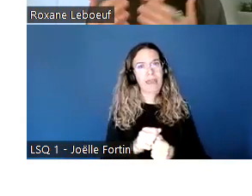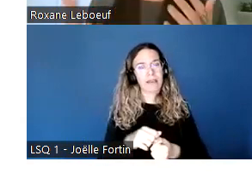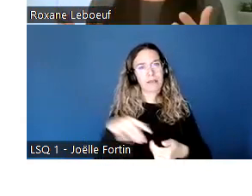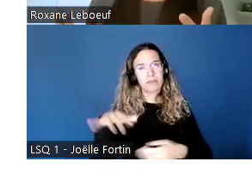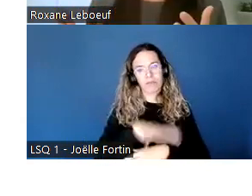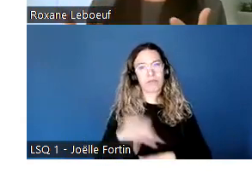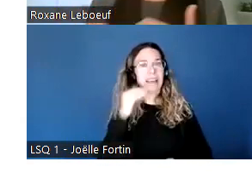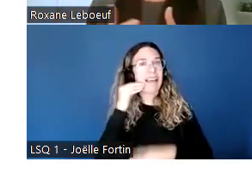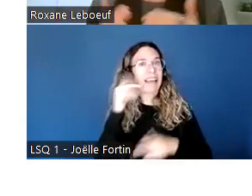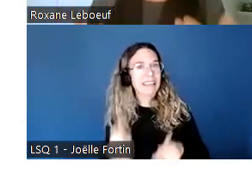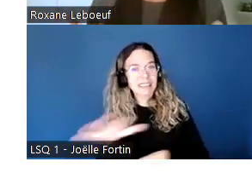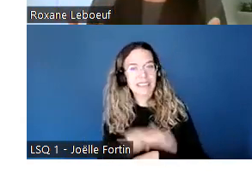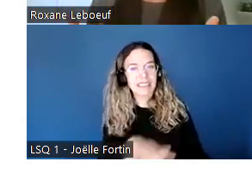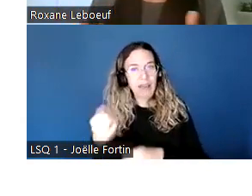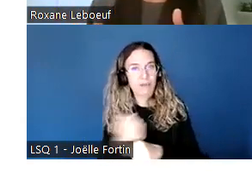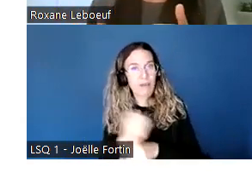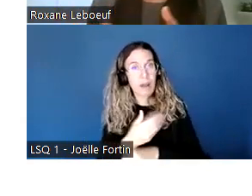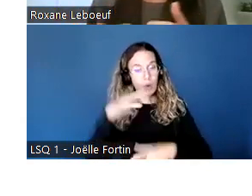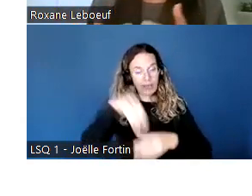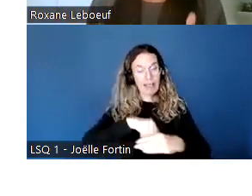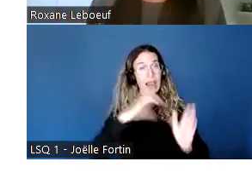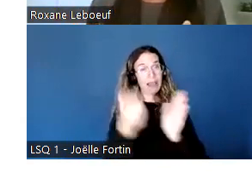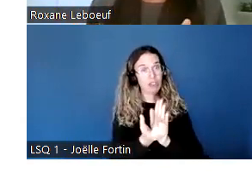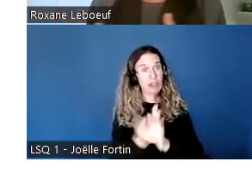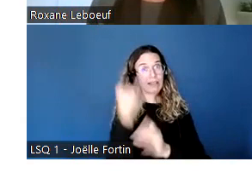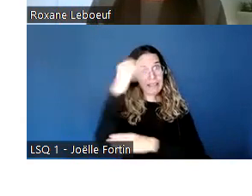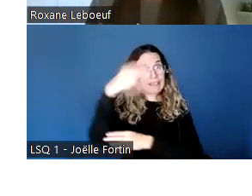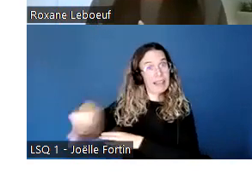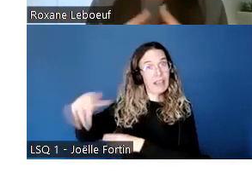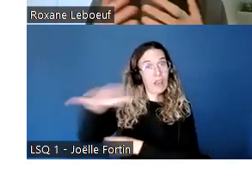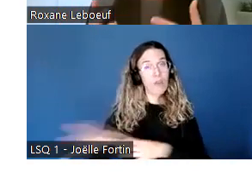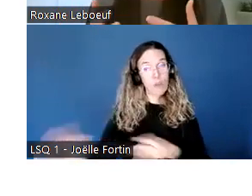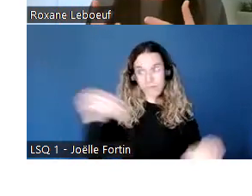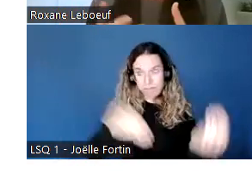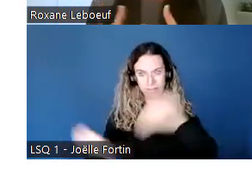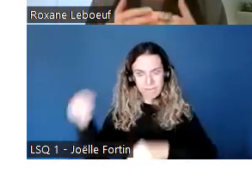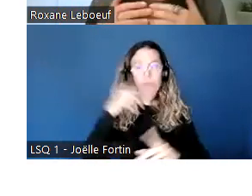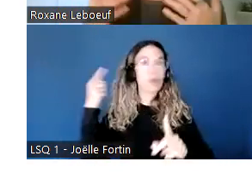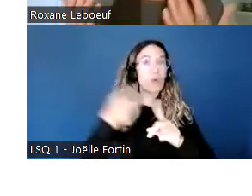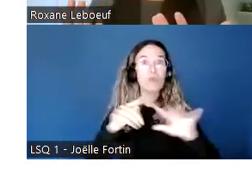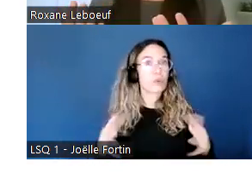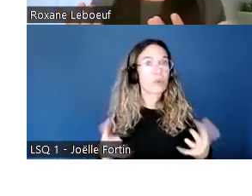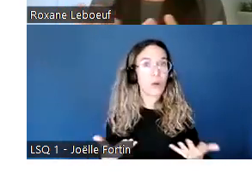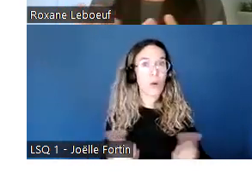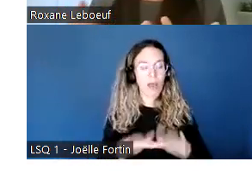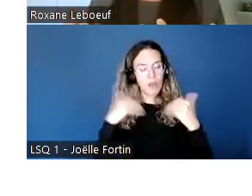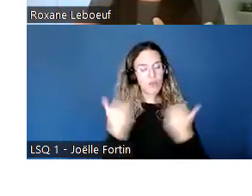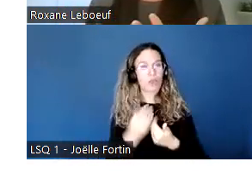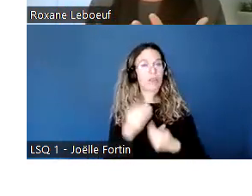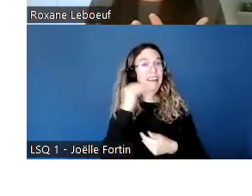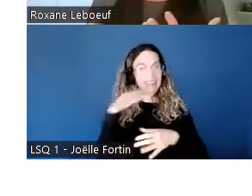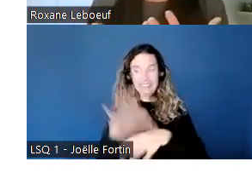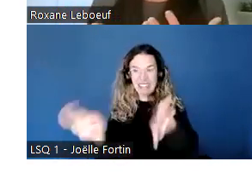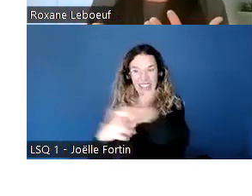en fait surtout par les résidents parce que le contenu de la charte doit être développé par les résidents. Et l'objectif, c'est que l'ensemble des résidents vont la